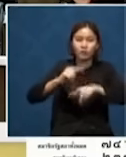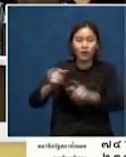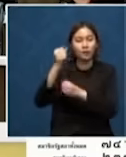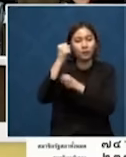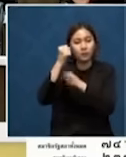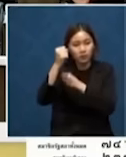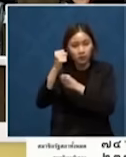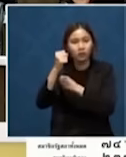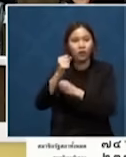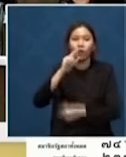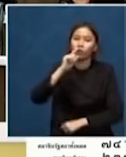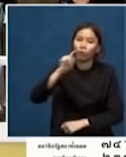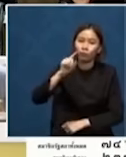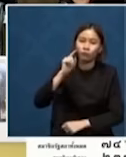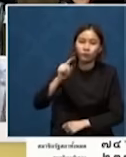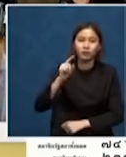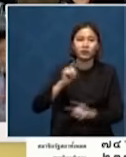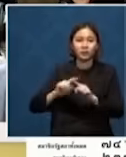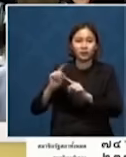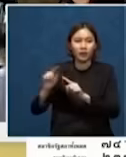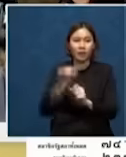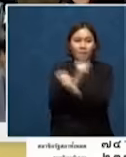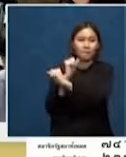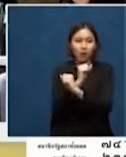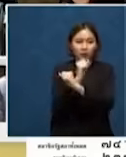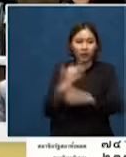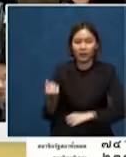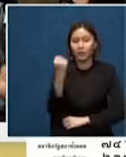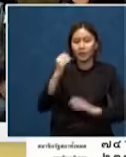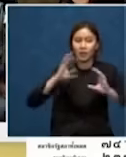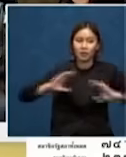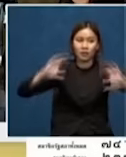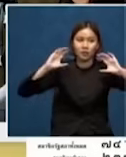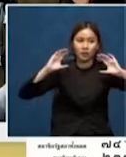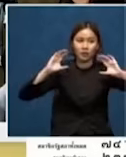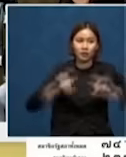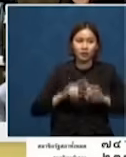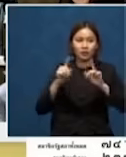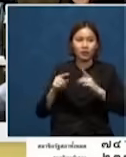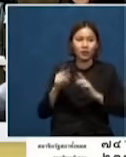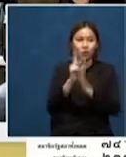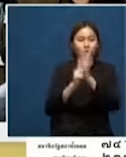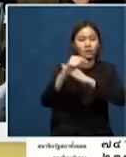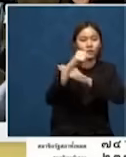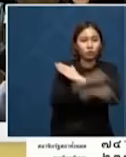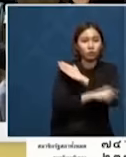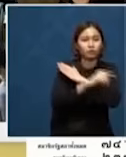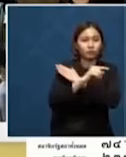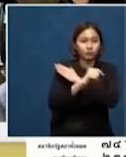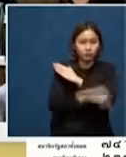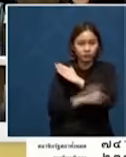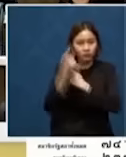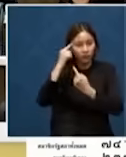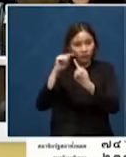รมการที่โตโต้ยกข้อมูลตัวเลขเป็นพันเด็กเท่านั้นคนเท่านี้เท่ากับเหมาร